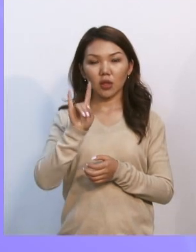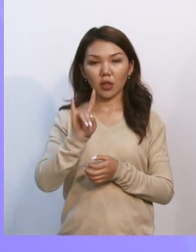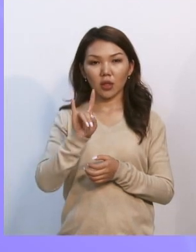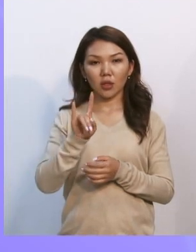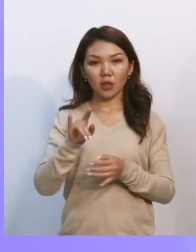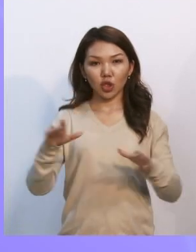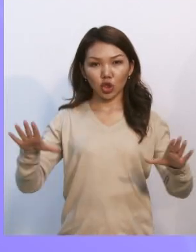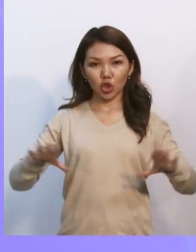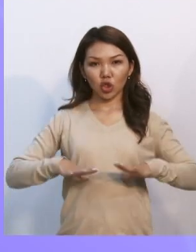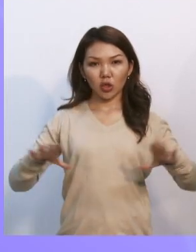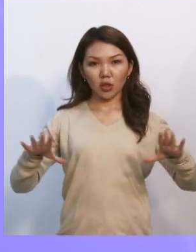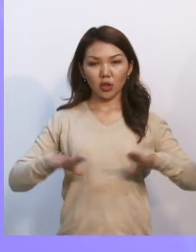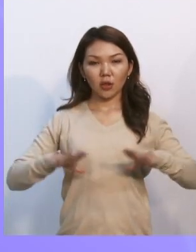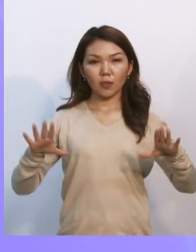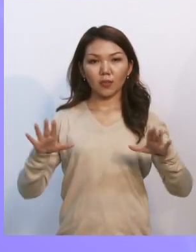жылкы.